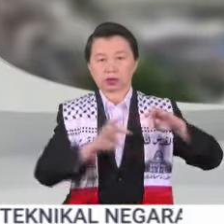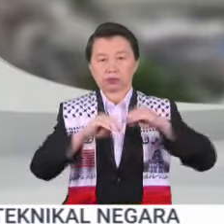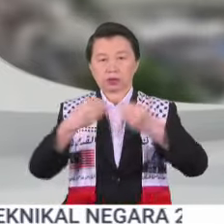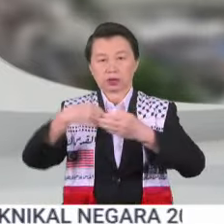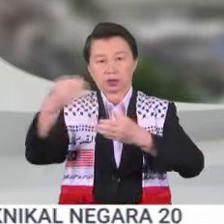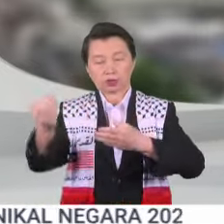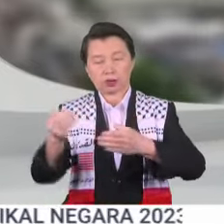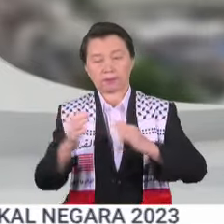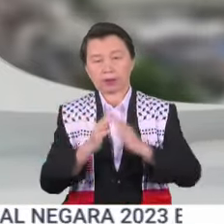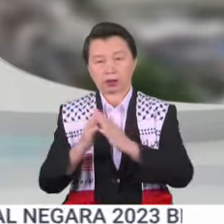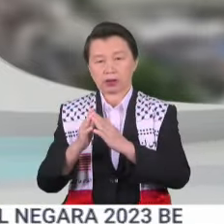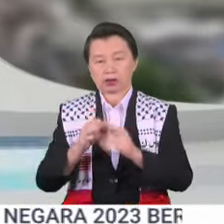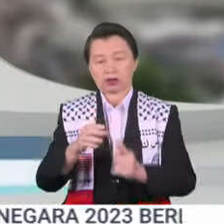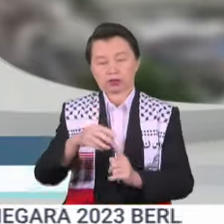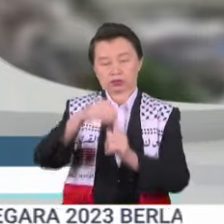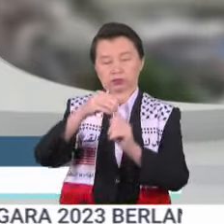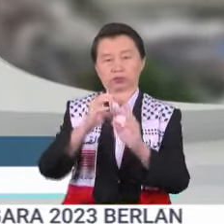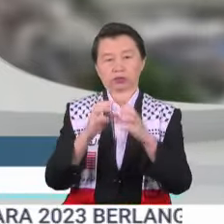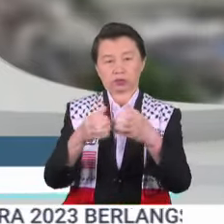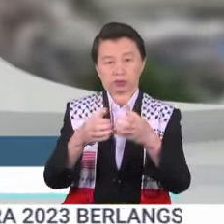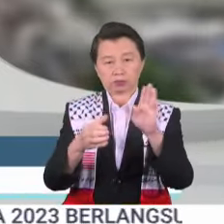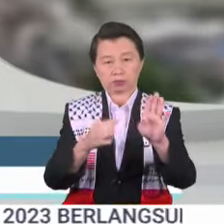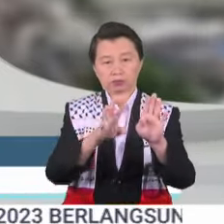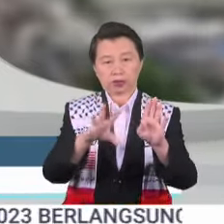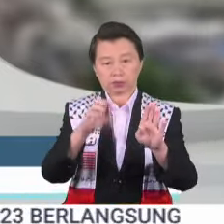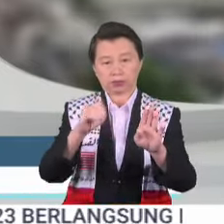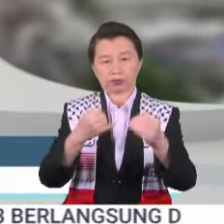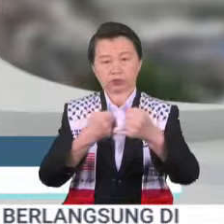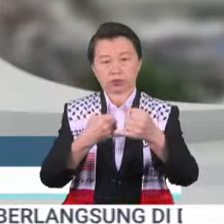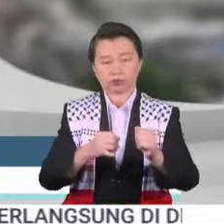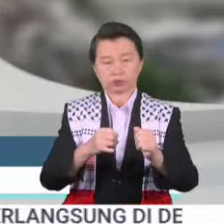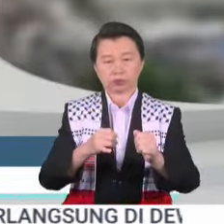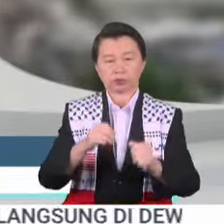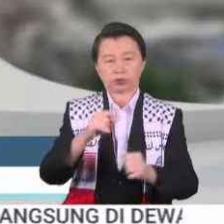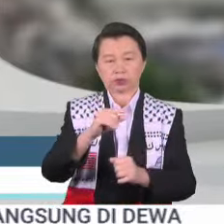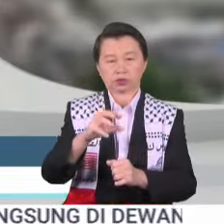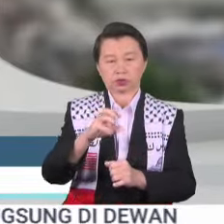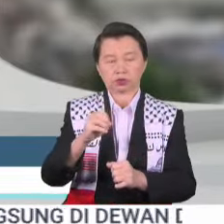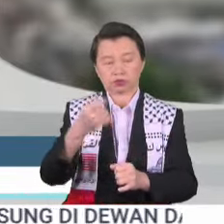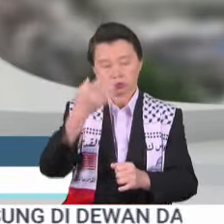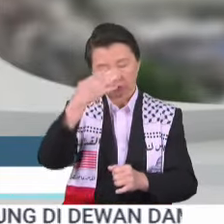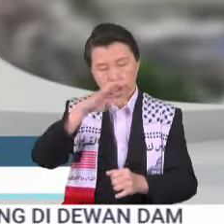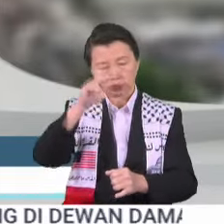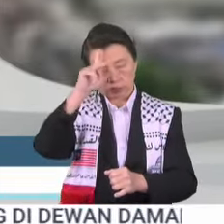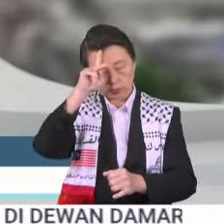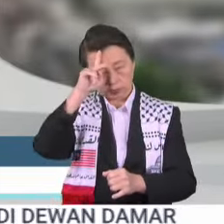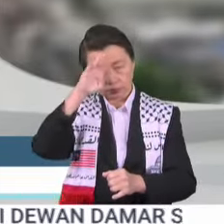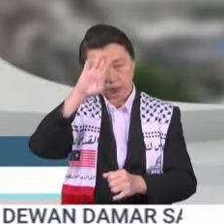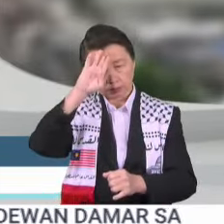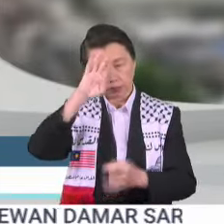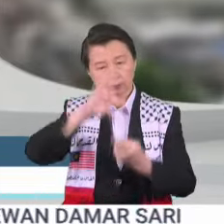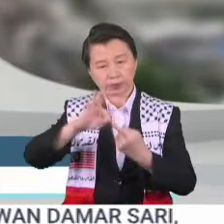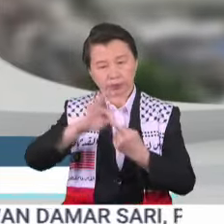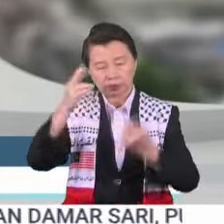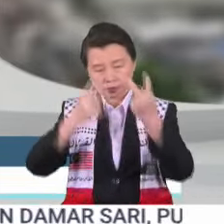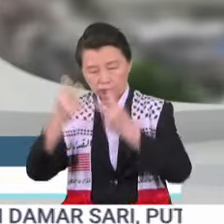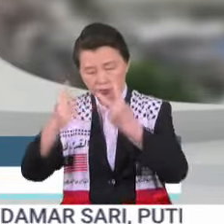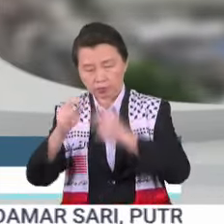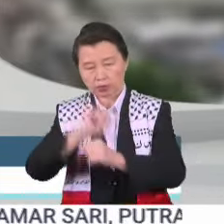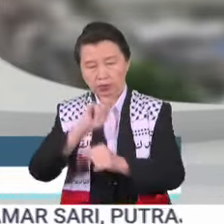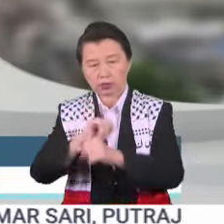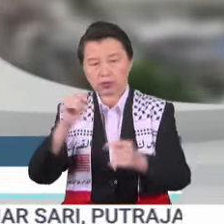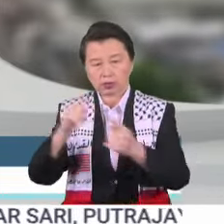bandar terutama golongan B40. Justeru Jabatan Mineral dan Geosains Kedah, Perlis dan Pulau Pinang menganjurkan lawatan kerja